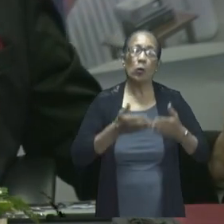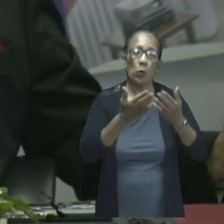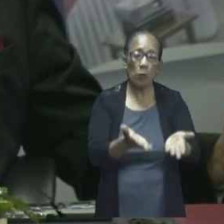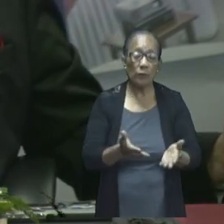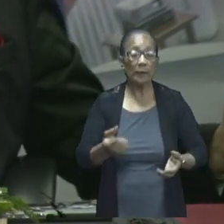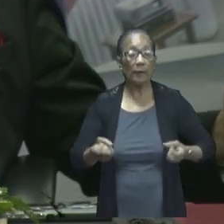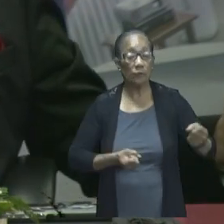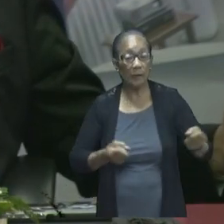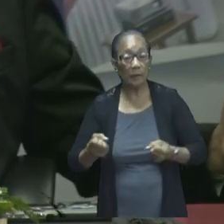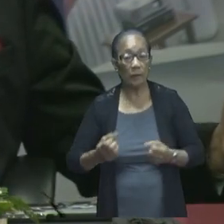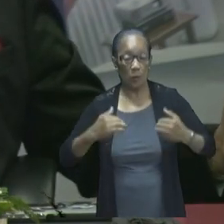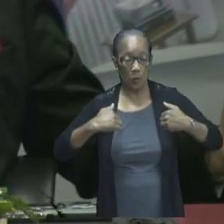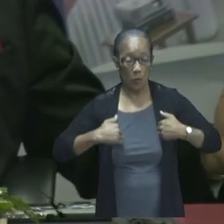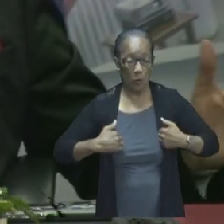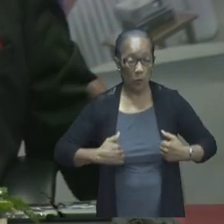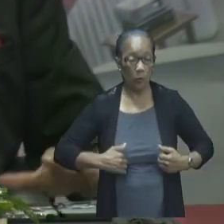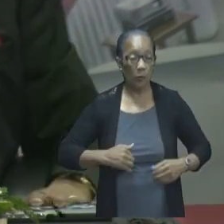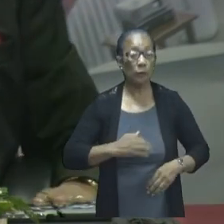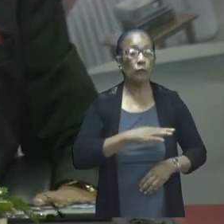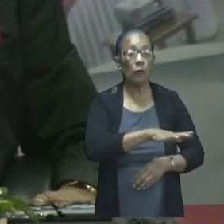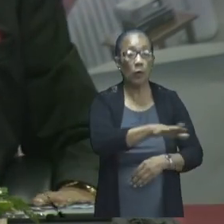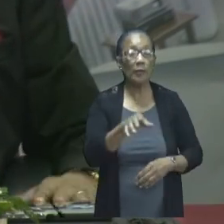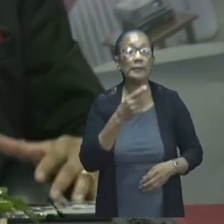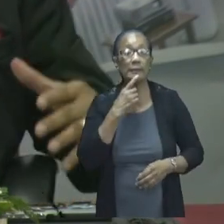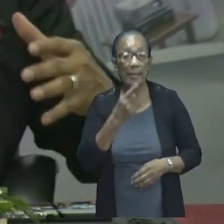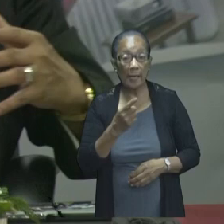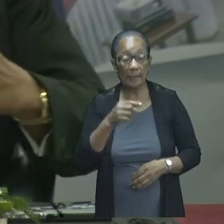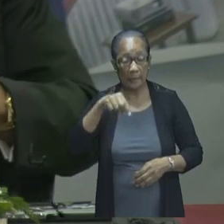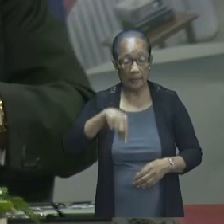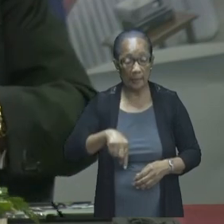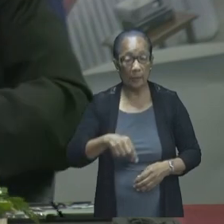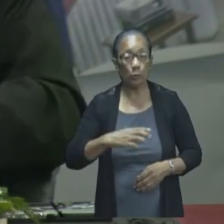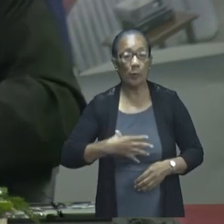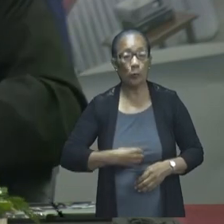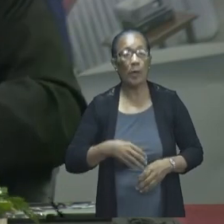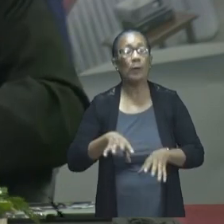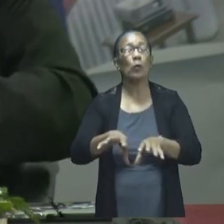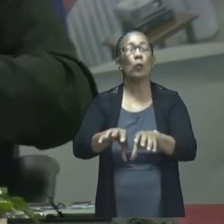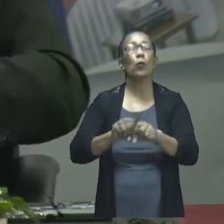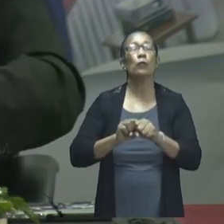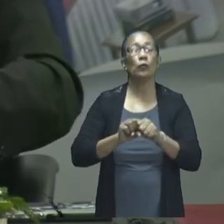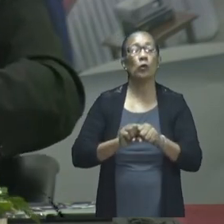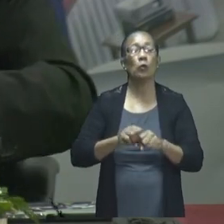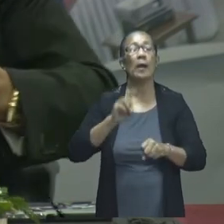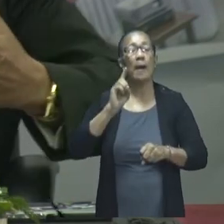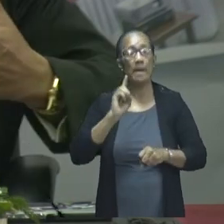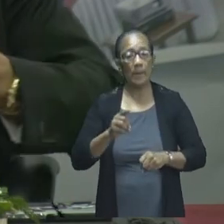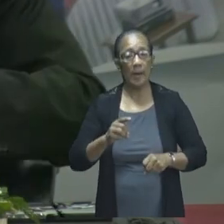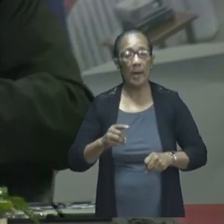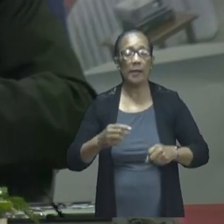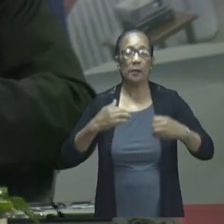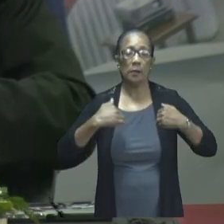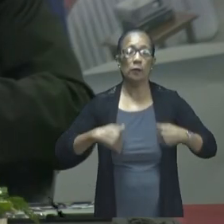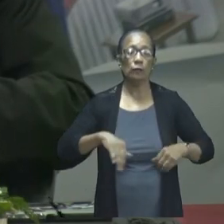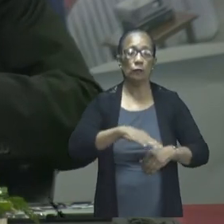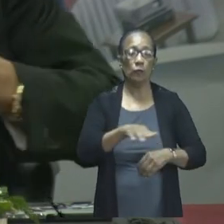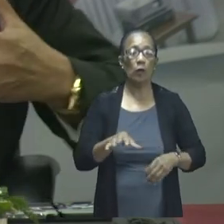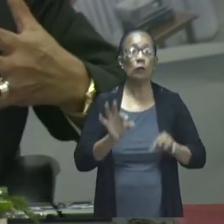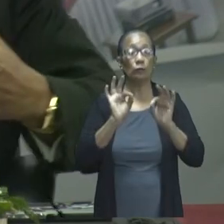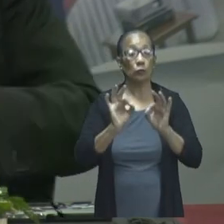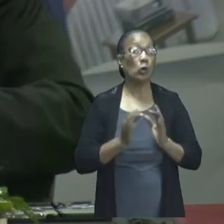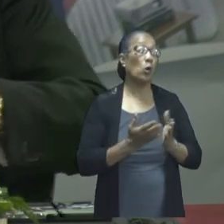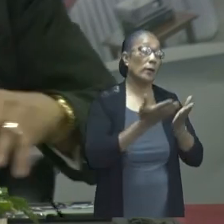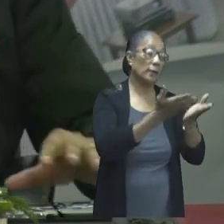valliere volle dit is wat door nu meemaken maar dat was doen ja het volk geef je vertrouwen geven zo snel moeilijk coalitie vormen